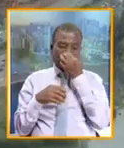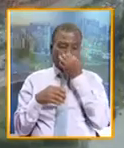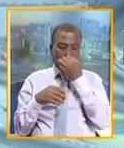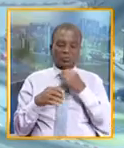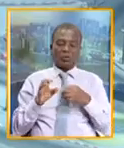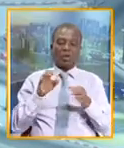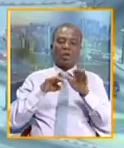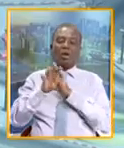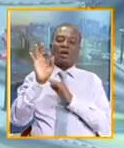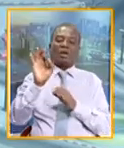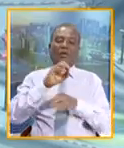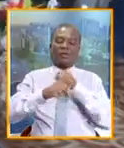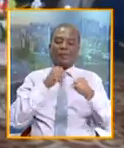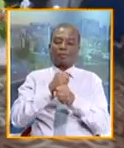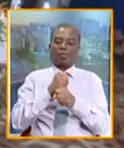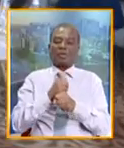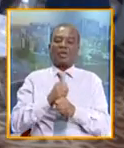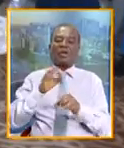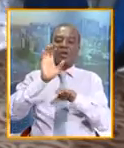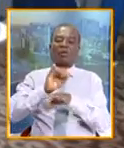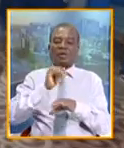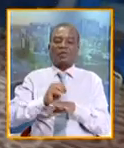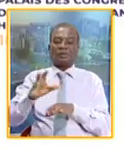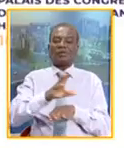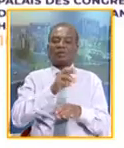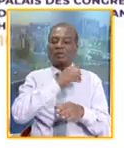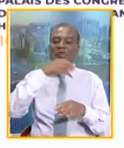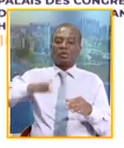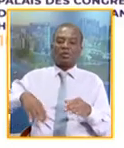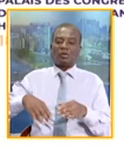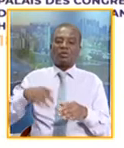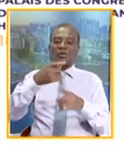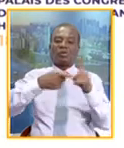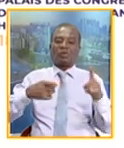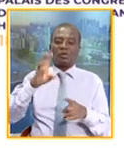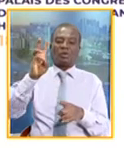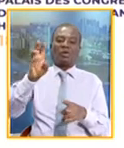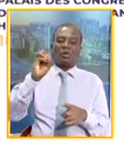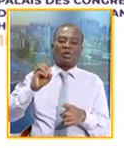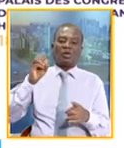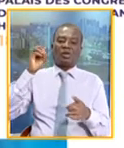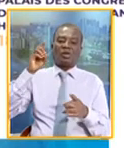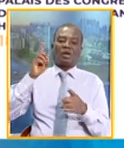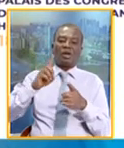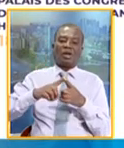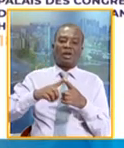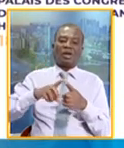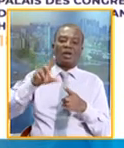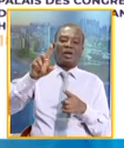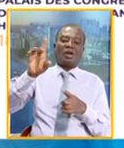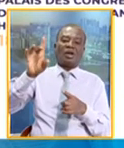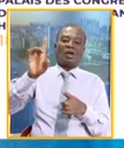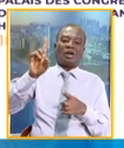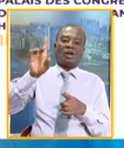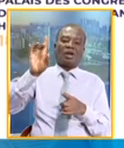En 9 ans, la Côte d'Ivoire a pu rattraper son retard sur le développement. De 60 en 80 en 20 ans,